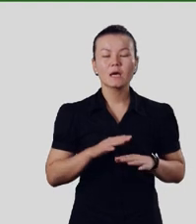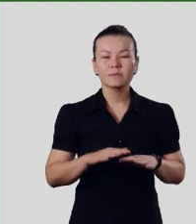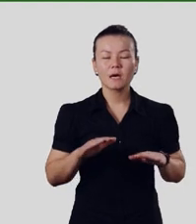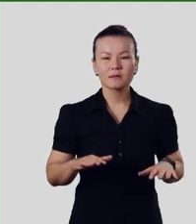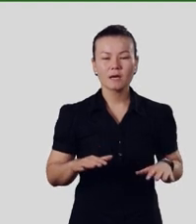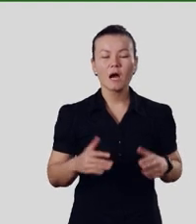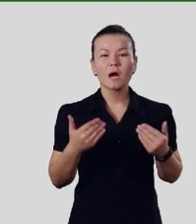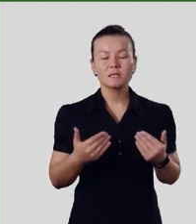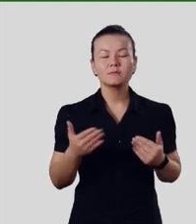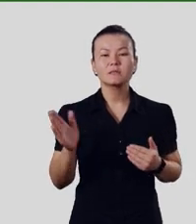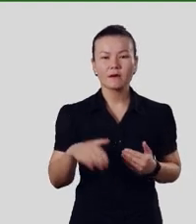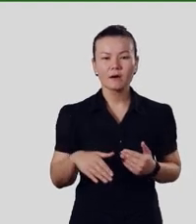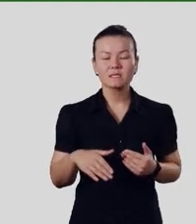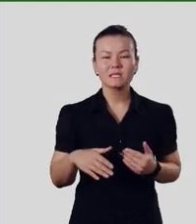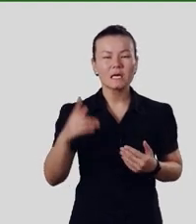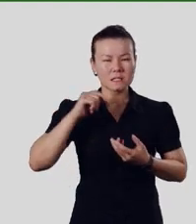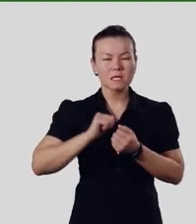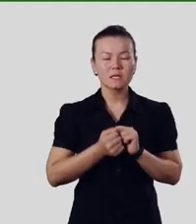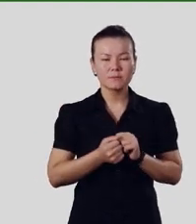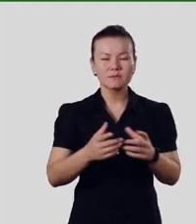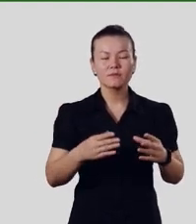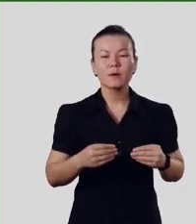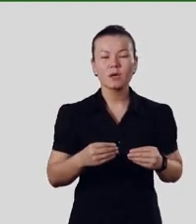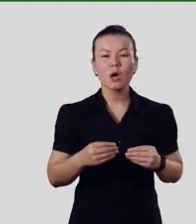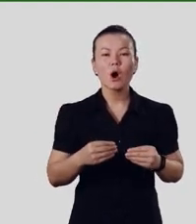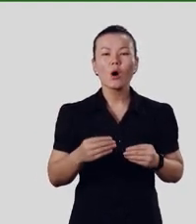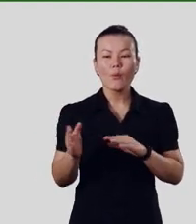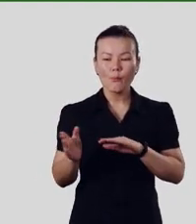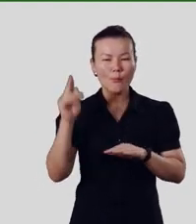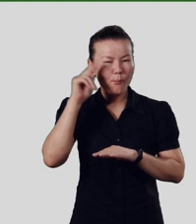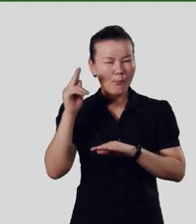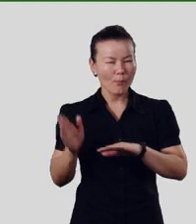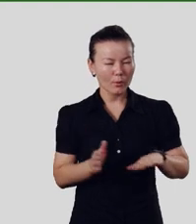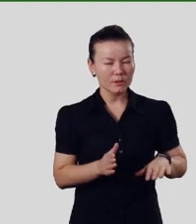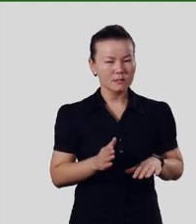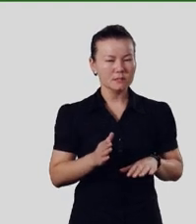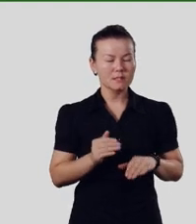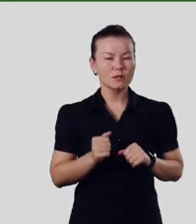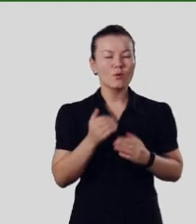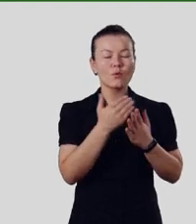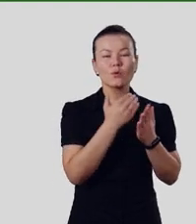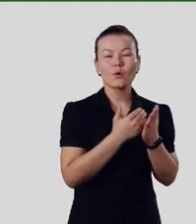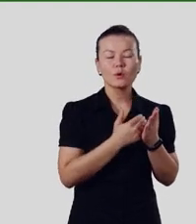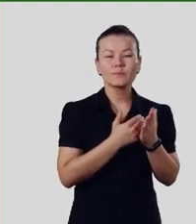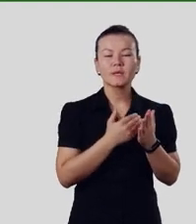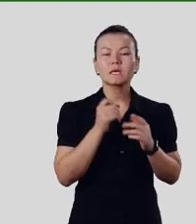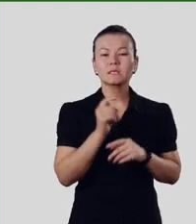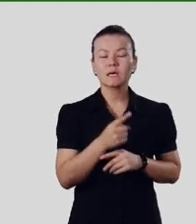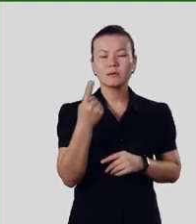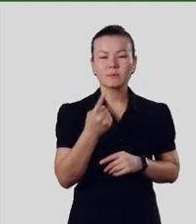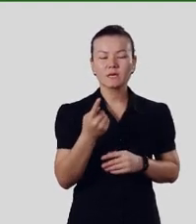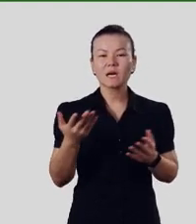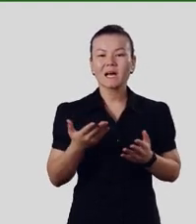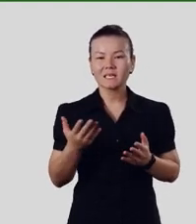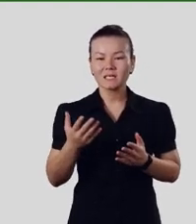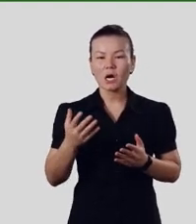Ребята, а теперь давайте закрепим с вами пройденный материал. Задание первое. В